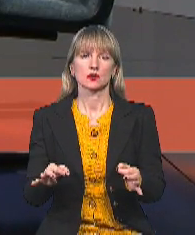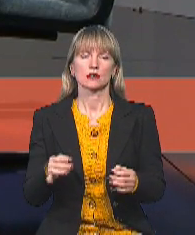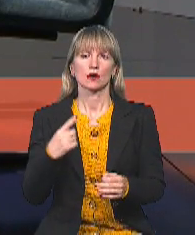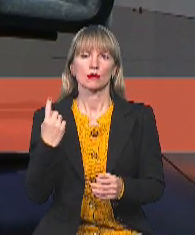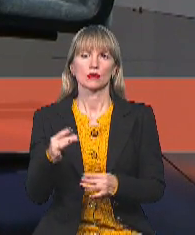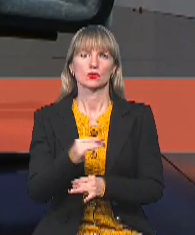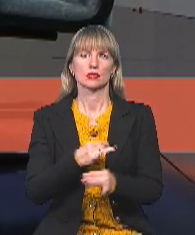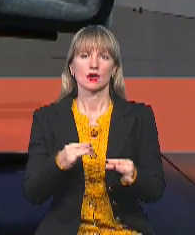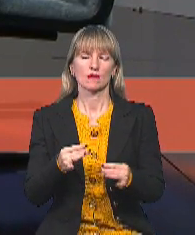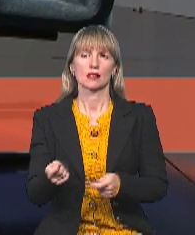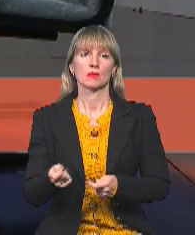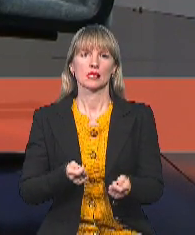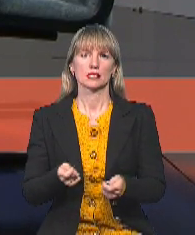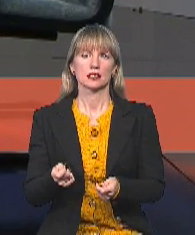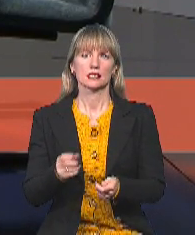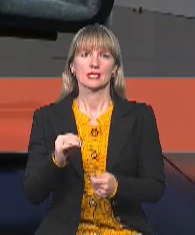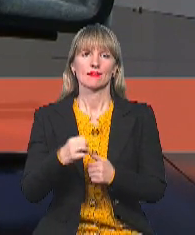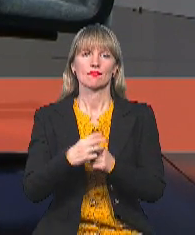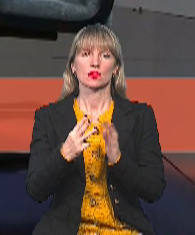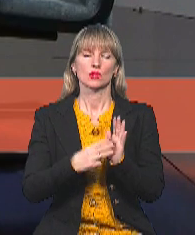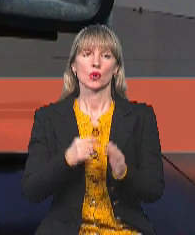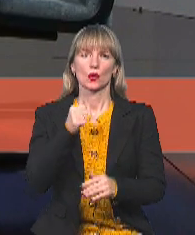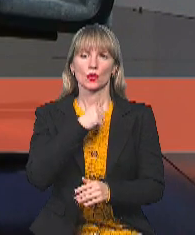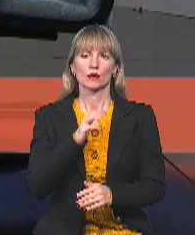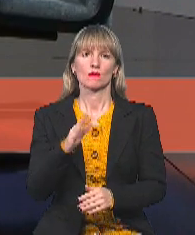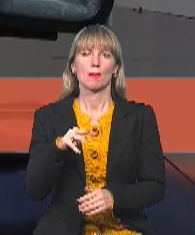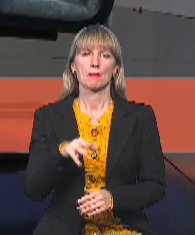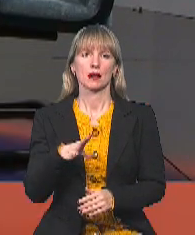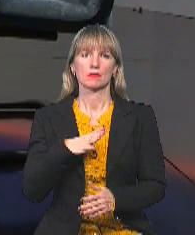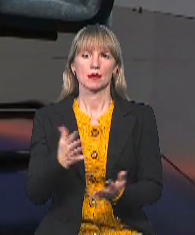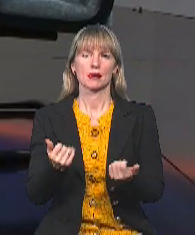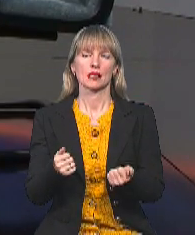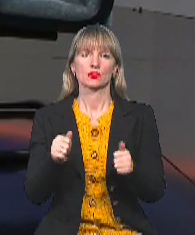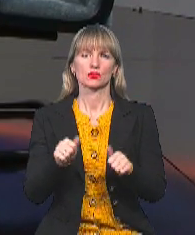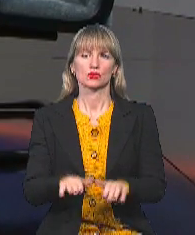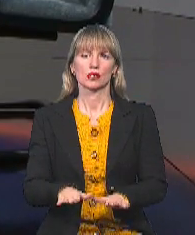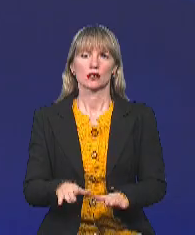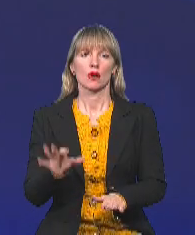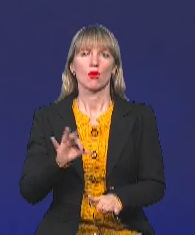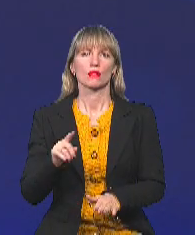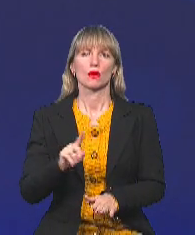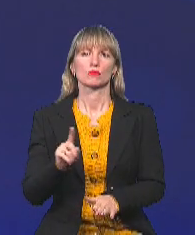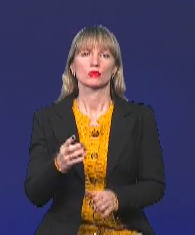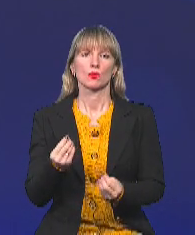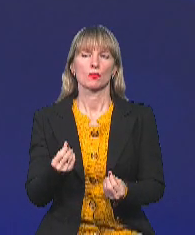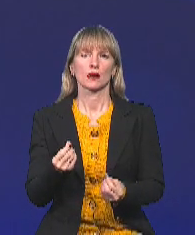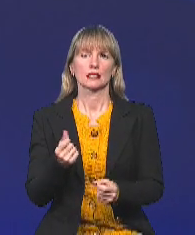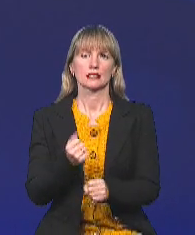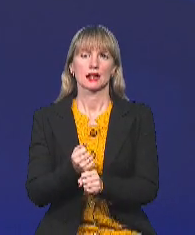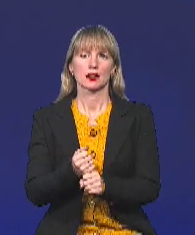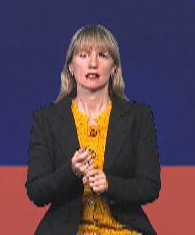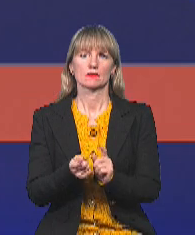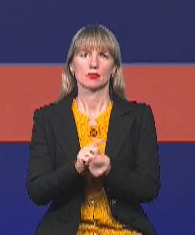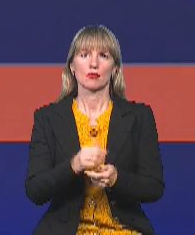совета, областной администрации. И в 18-м году, в марте месяце, было принято решение о том, чтобы внести изменения в